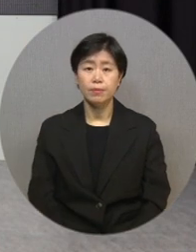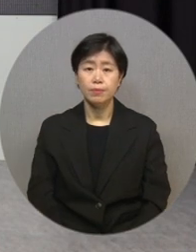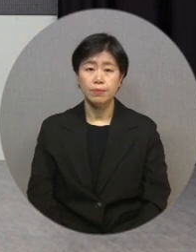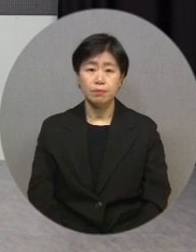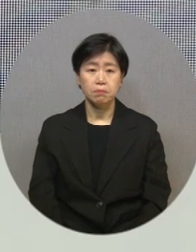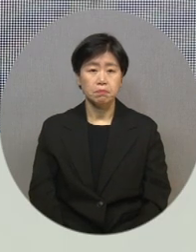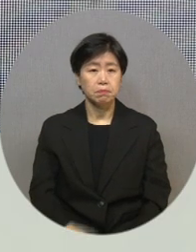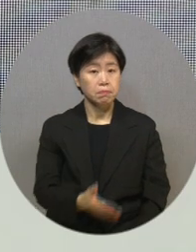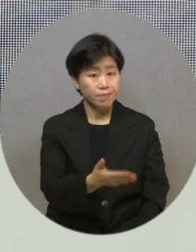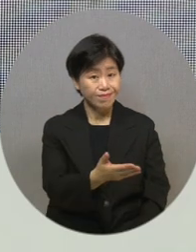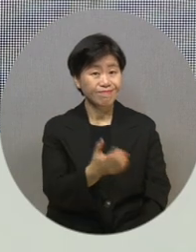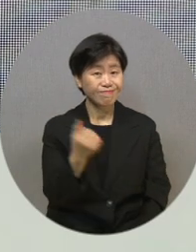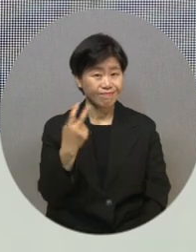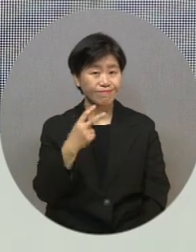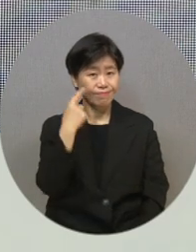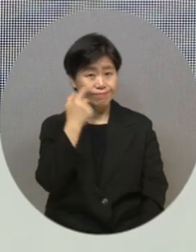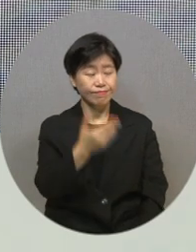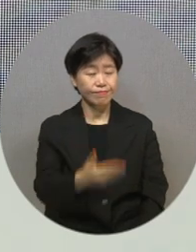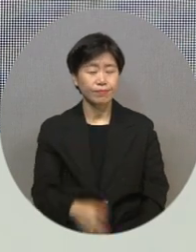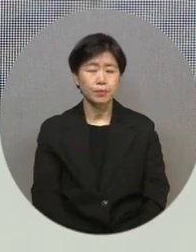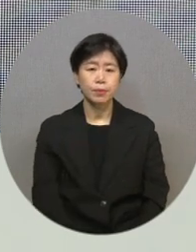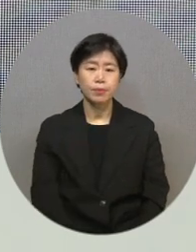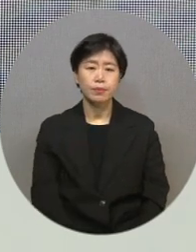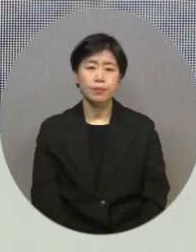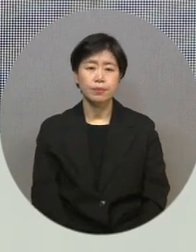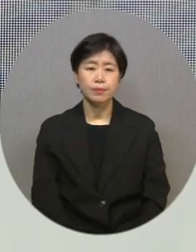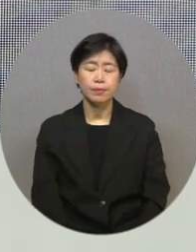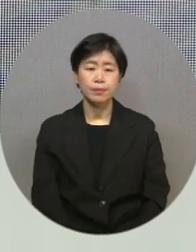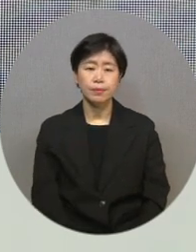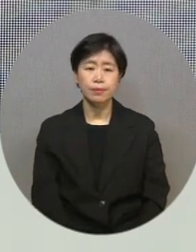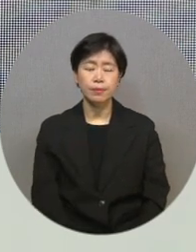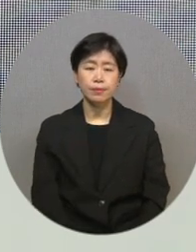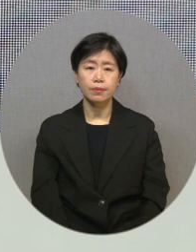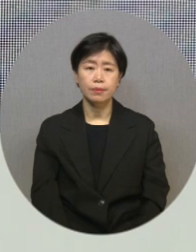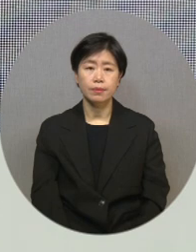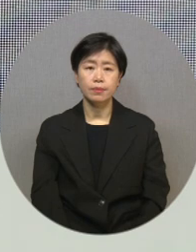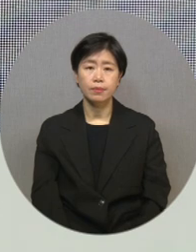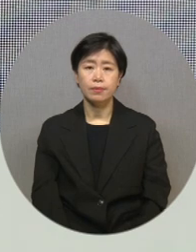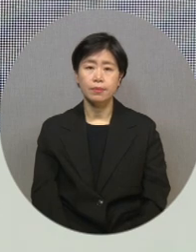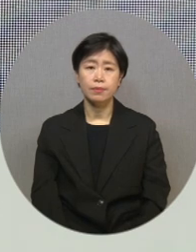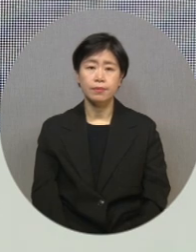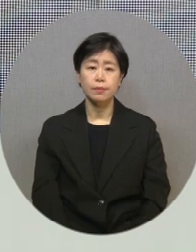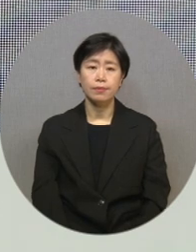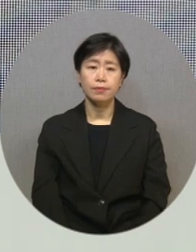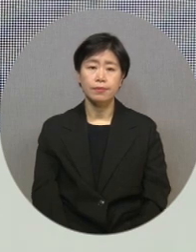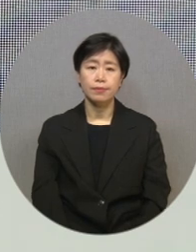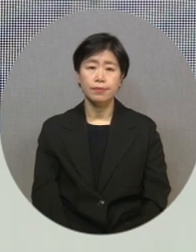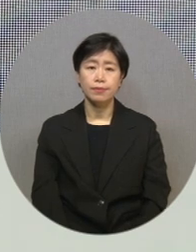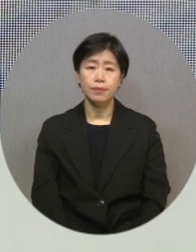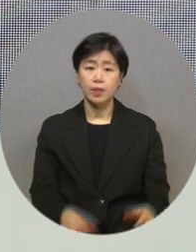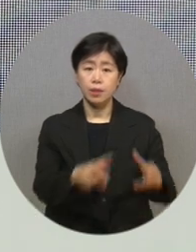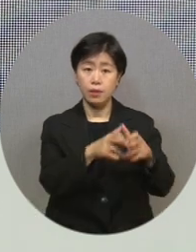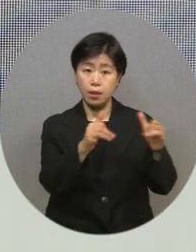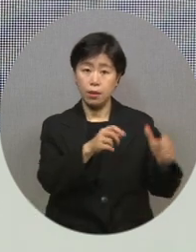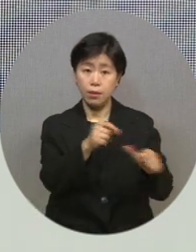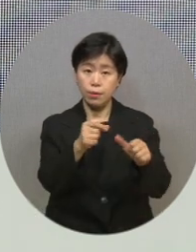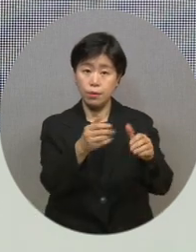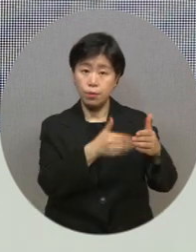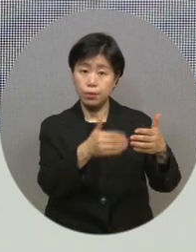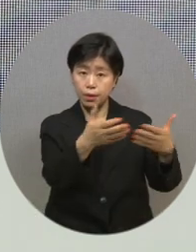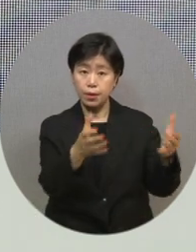이사에게 또네 질문을 던져봐야 겠네이 장애인 고용